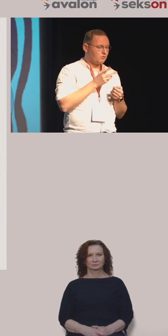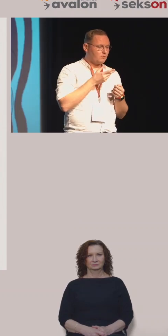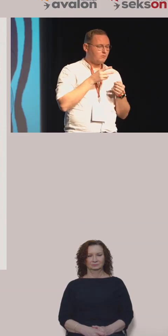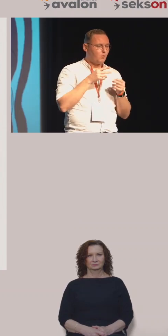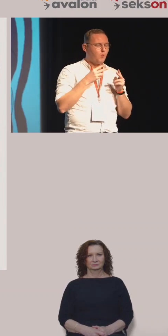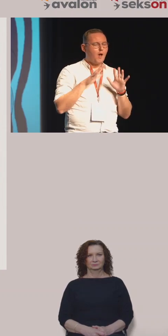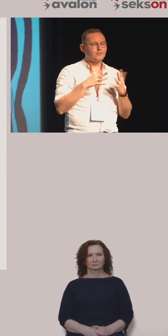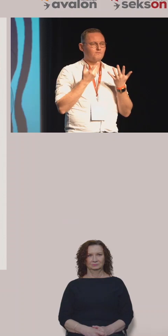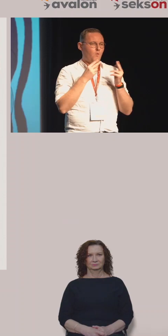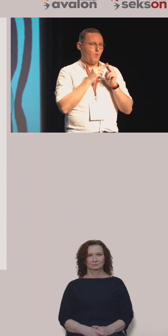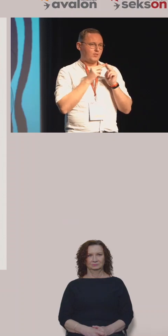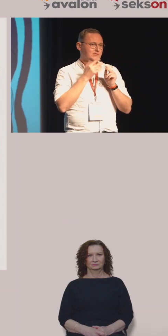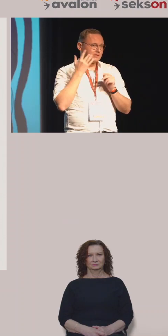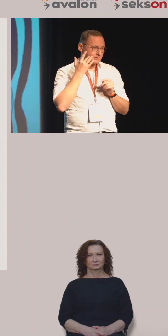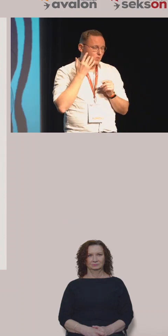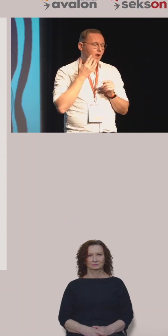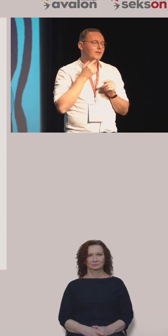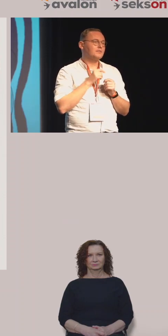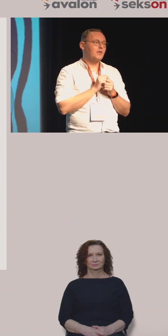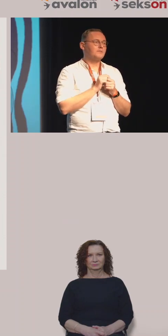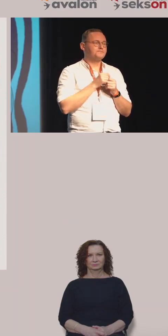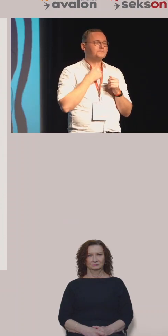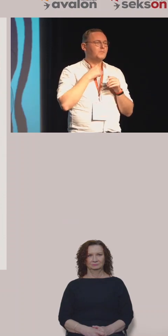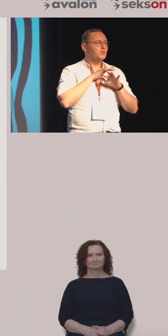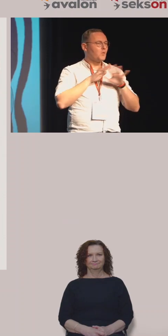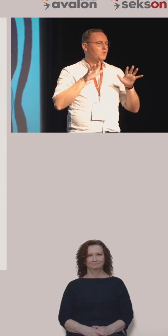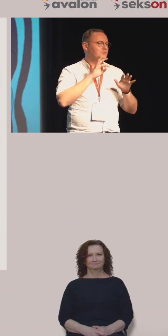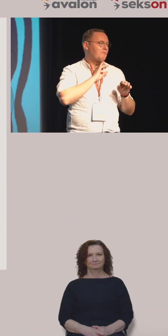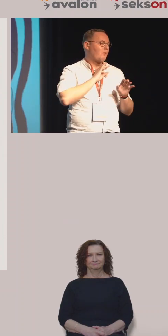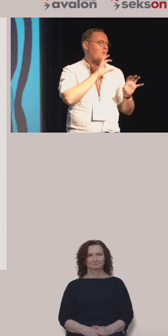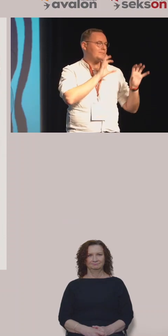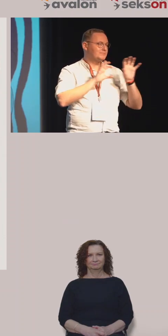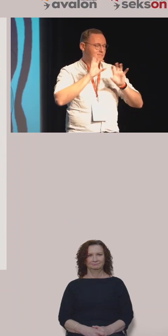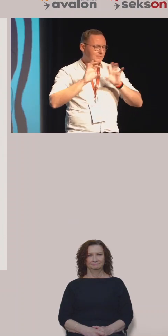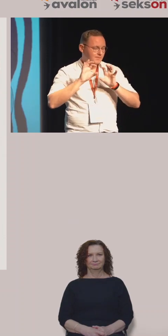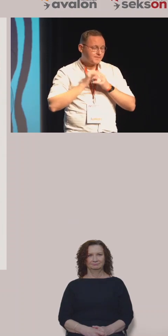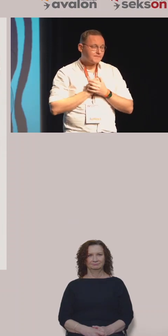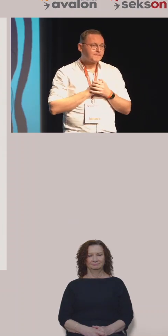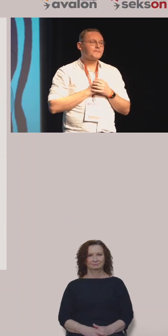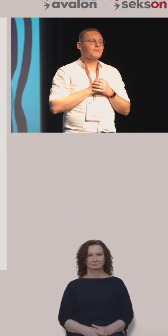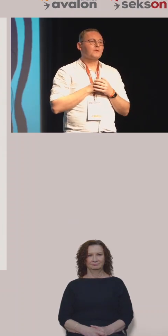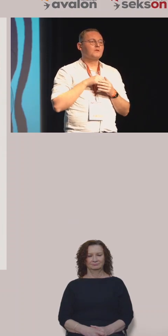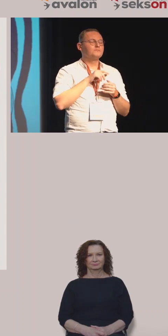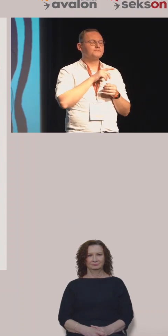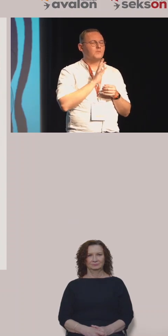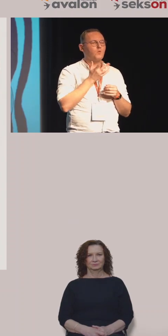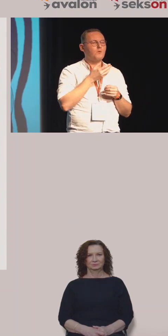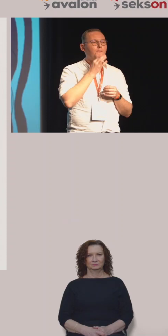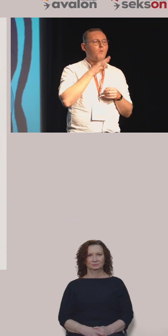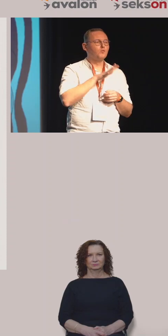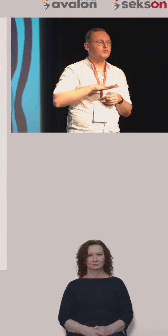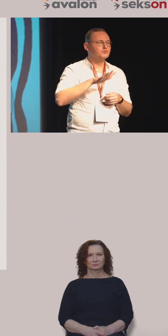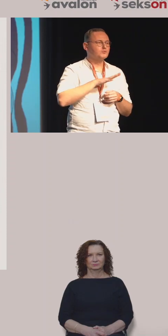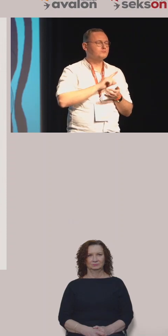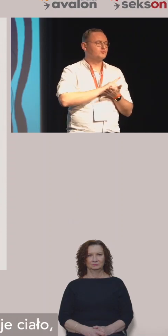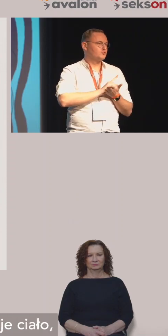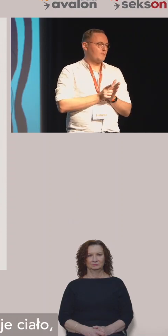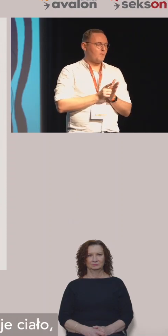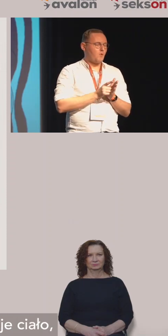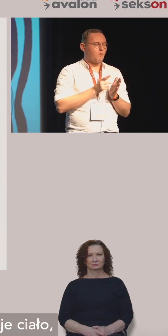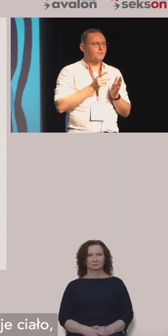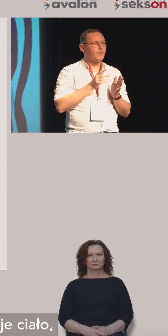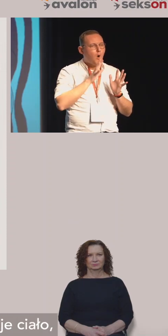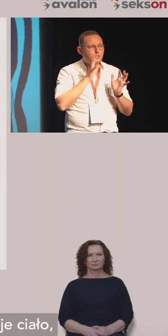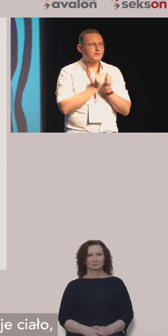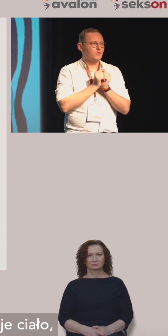Kolejna sprawa, życie w internacie. Tutaj są dosyć łatwe kontakty seksualne, ponieważ